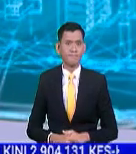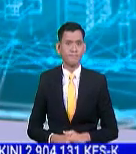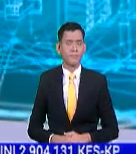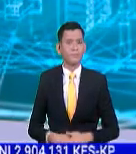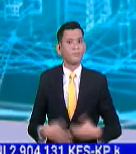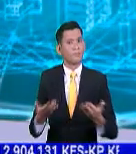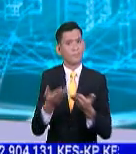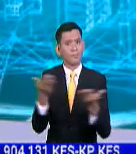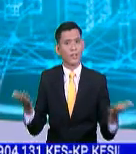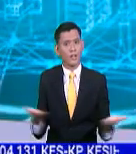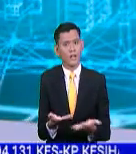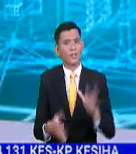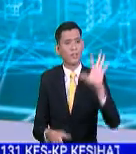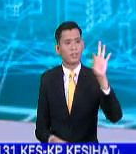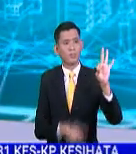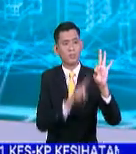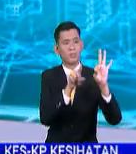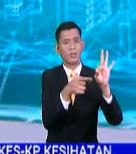Saudara, sebanyak